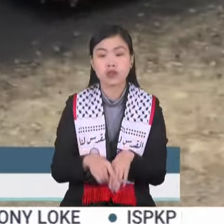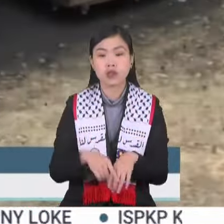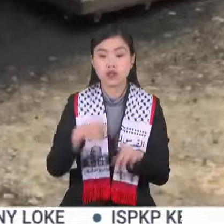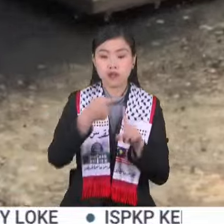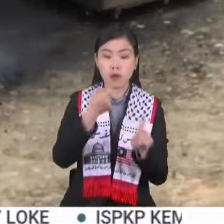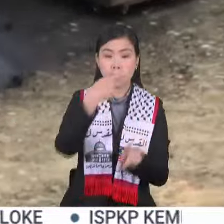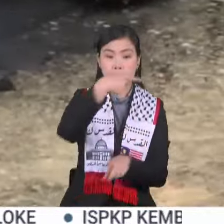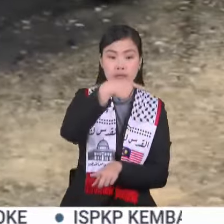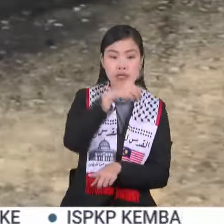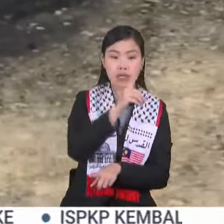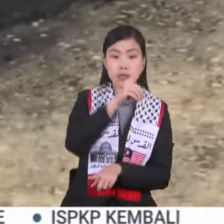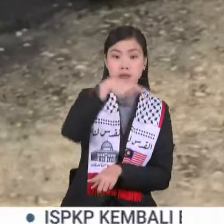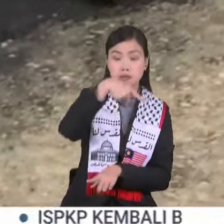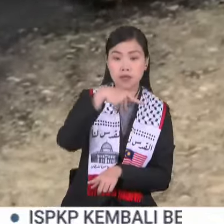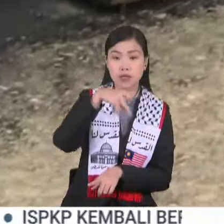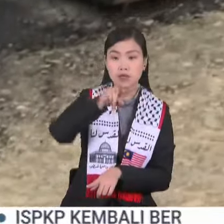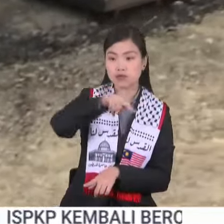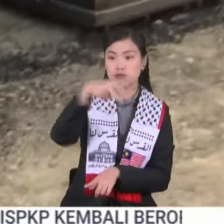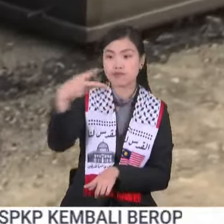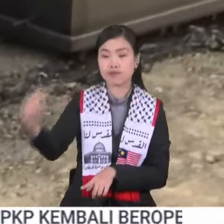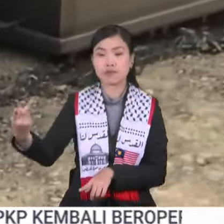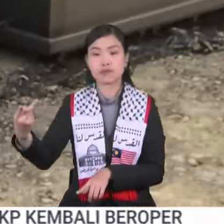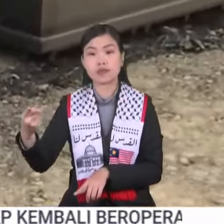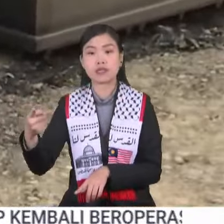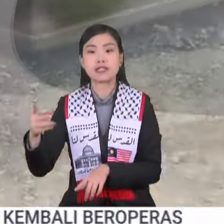PDP kepada kaedah